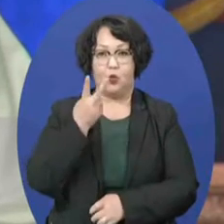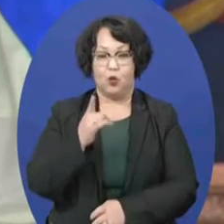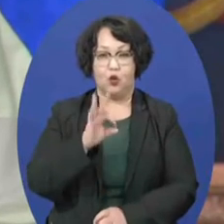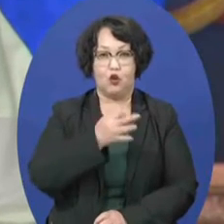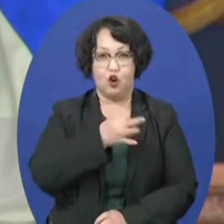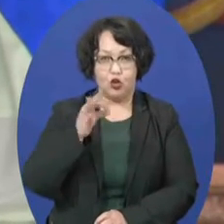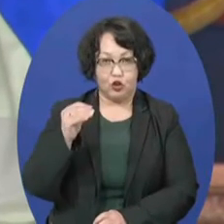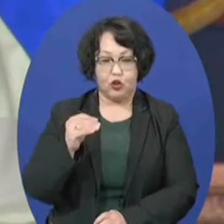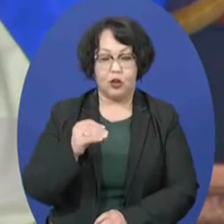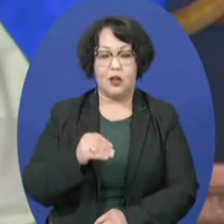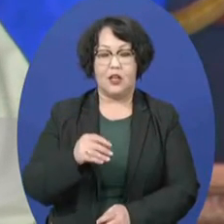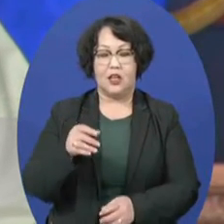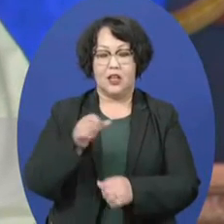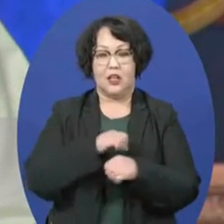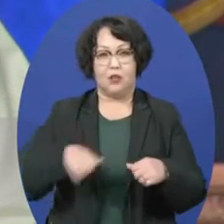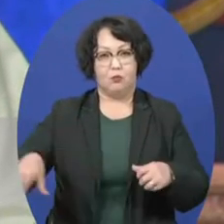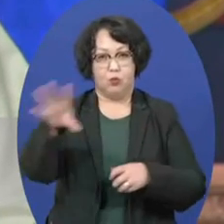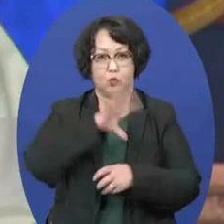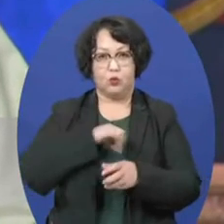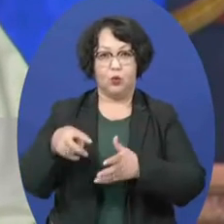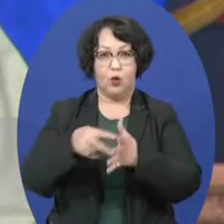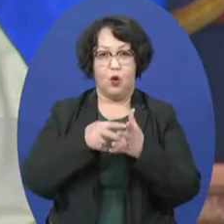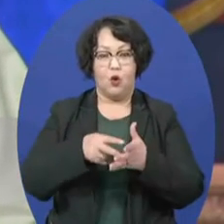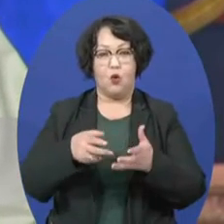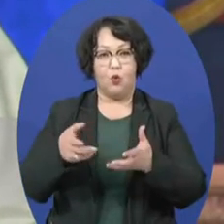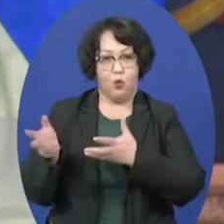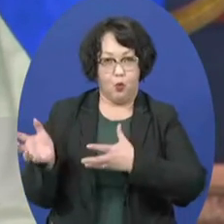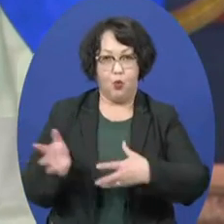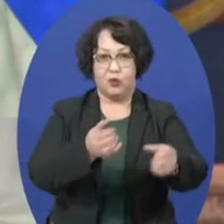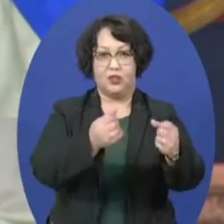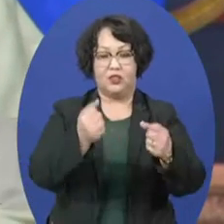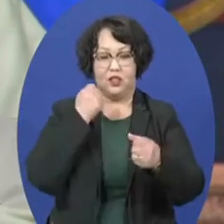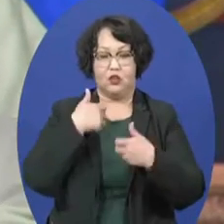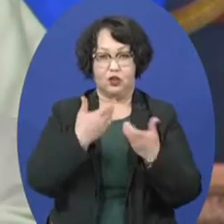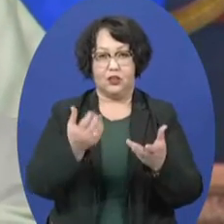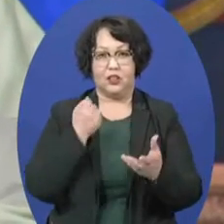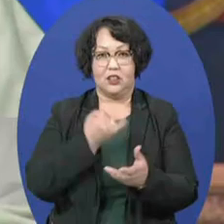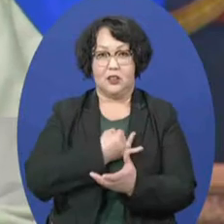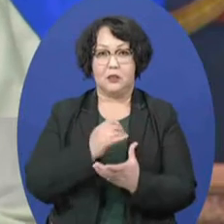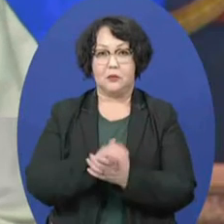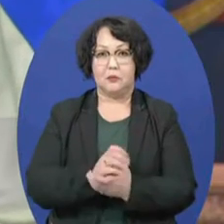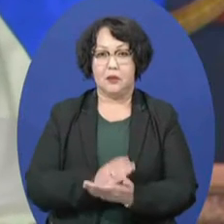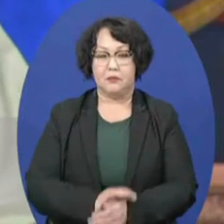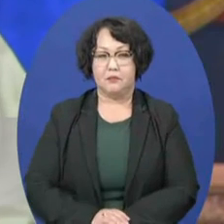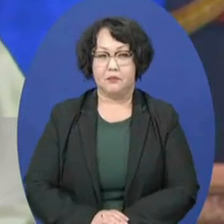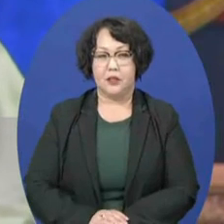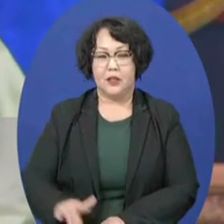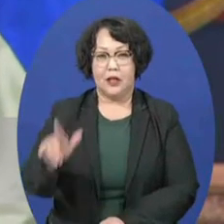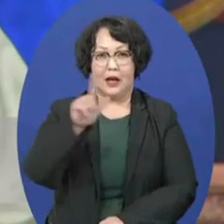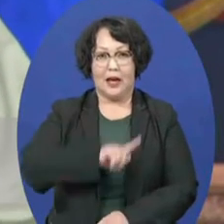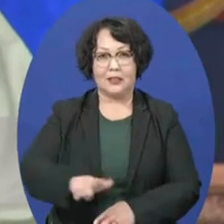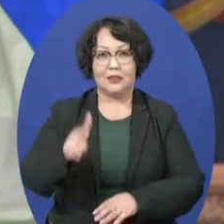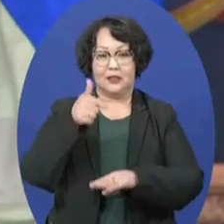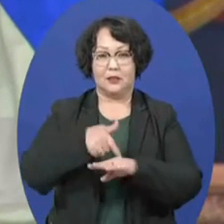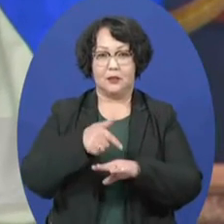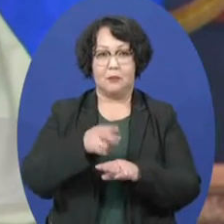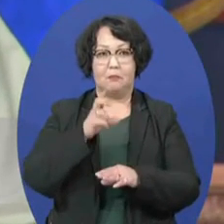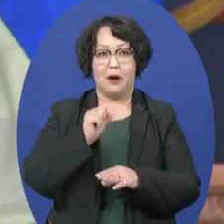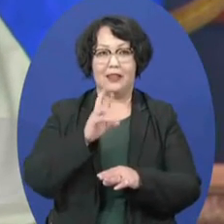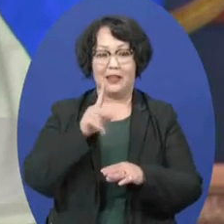өгөөжийг нь манай ард хүм хүртнэгдэхт би итгэл төгс байна. Гэхдээ газрын хэвлийн баялаг